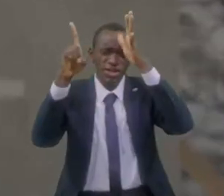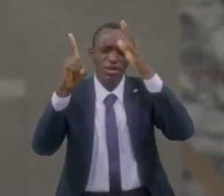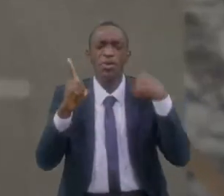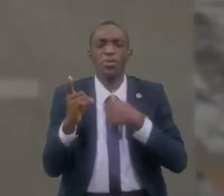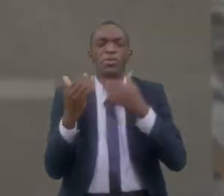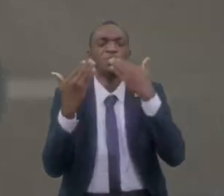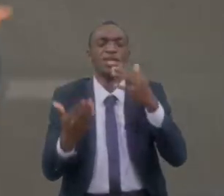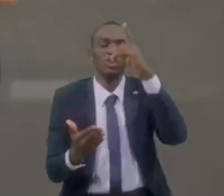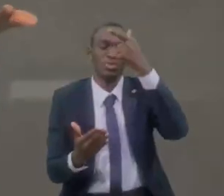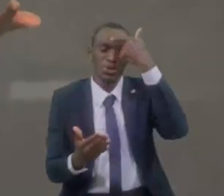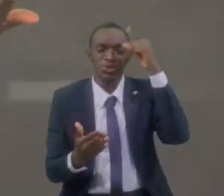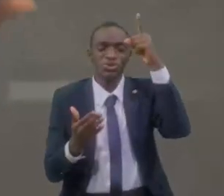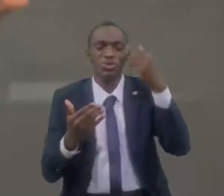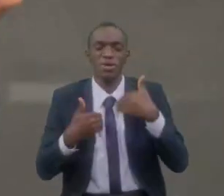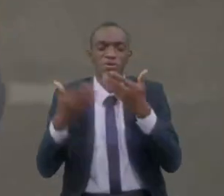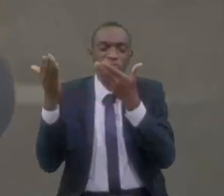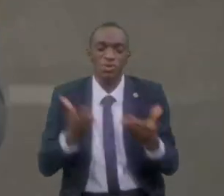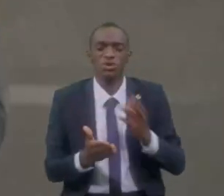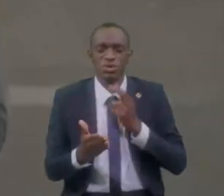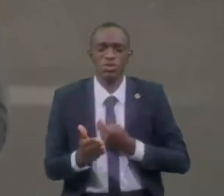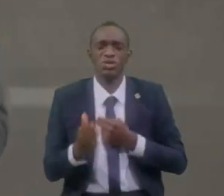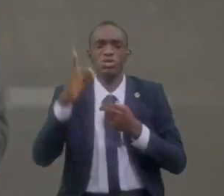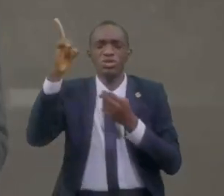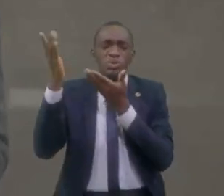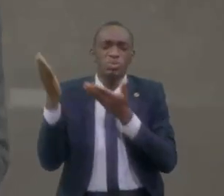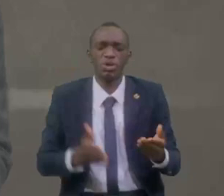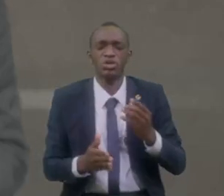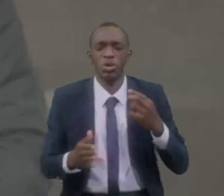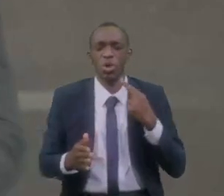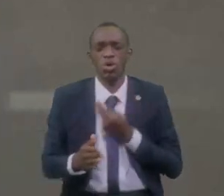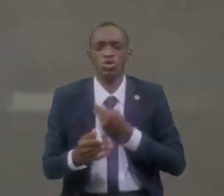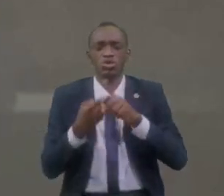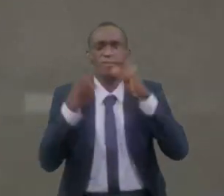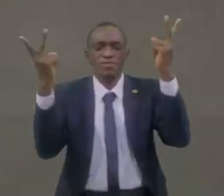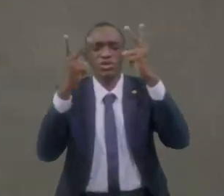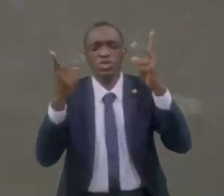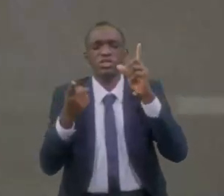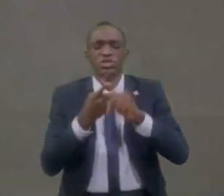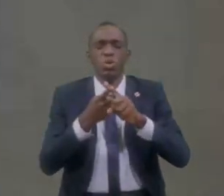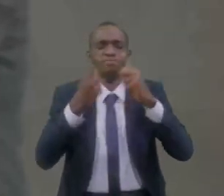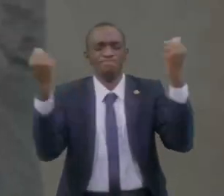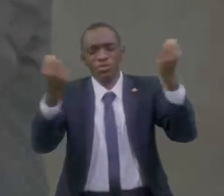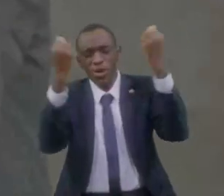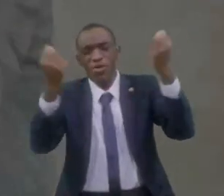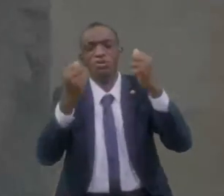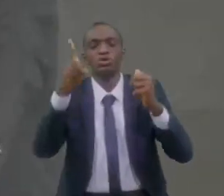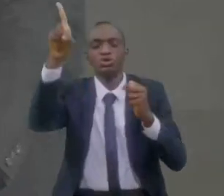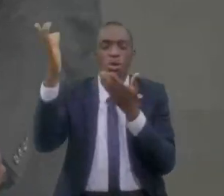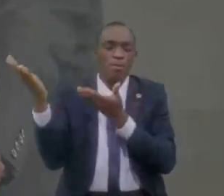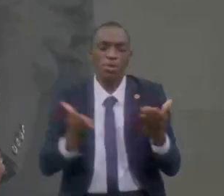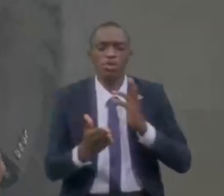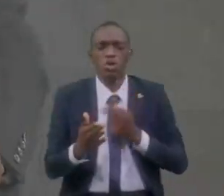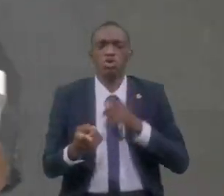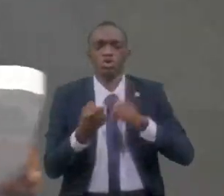remercions parce que tu nous as rassemblés. Tu nous as conduits à la victoire, au triomphe. Tu nous as rassemblés pour